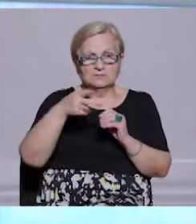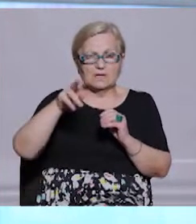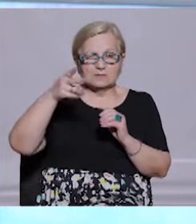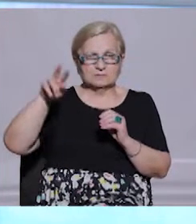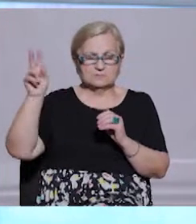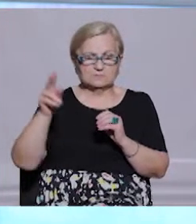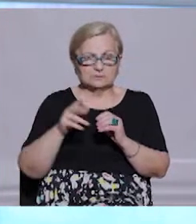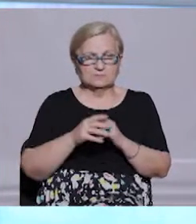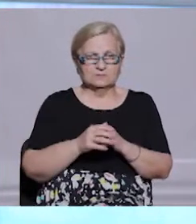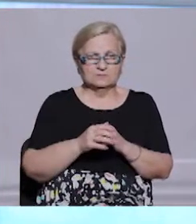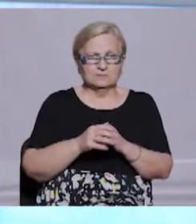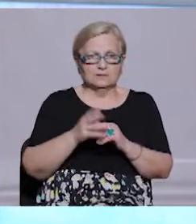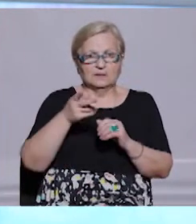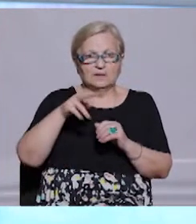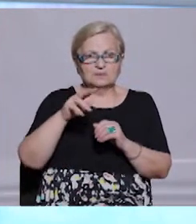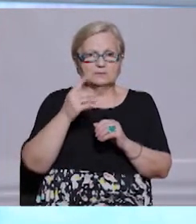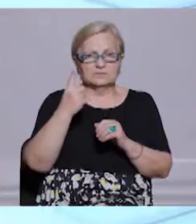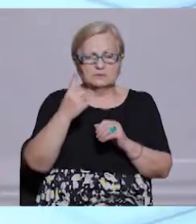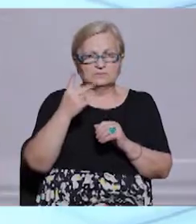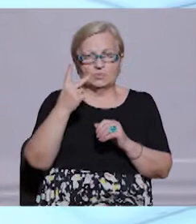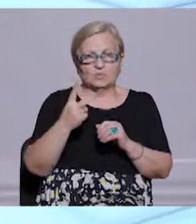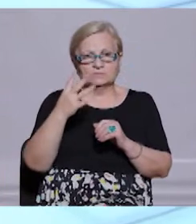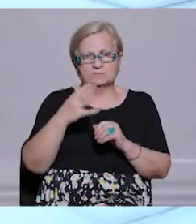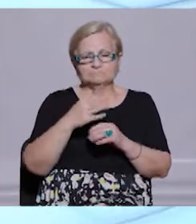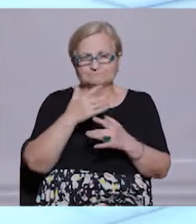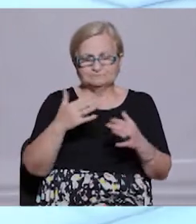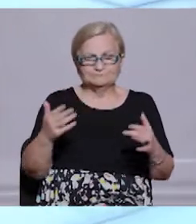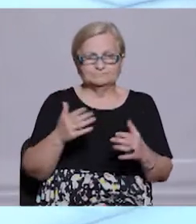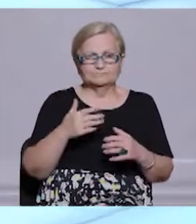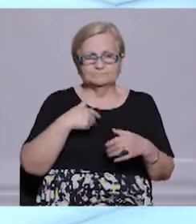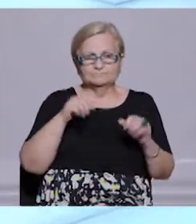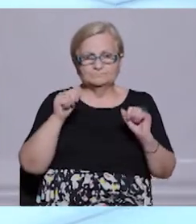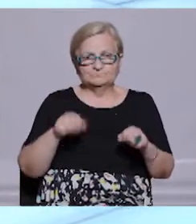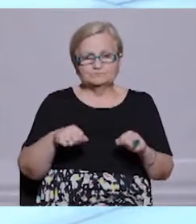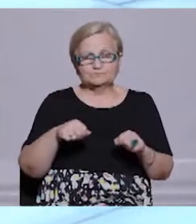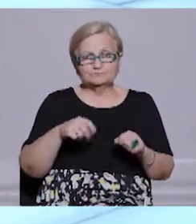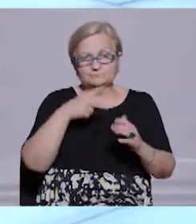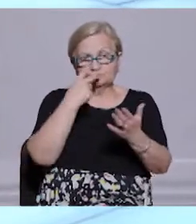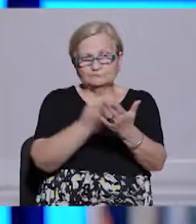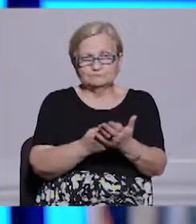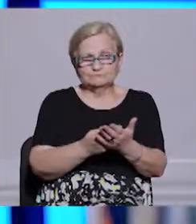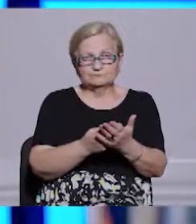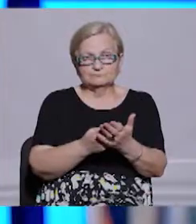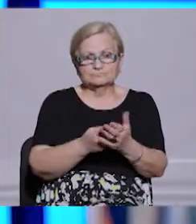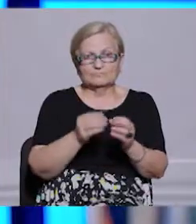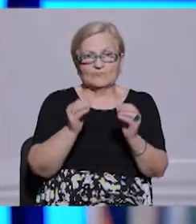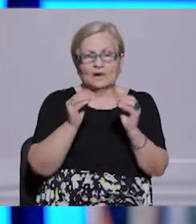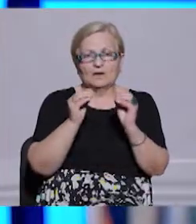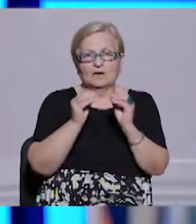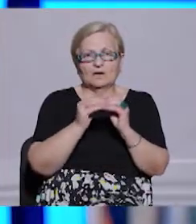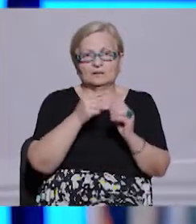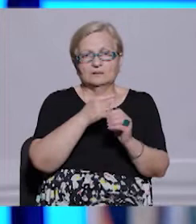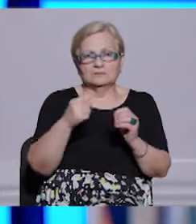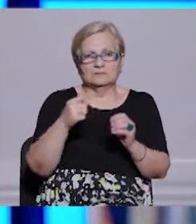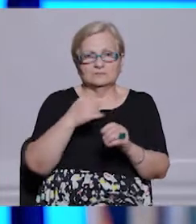ხარისხები, 10 ხარისხად 1, 10 ხარისხად 2, 10 ხარისხად 3, შეგვიძლია წარმოვადგინოთ 10 წილადის სახით. აი